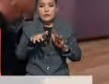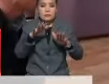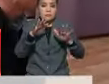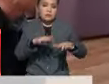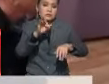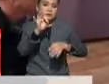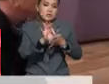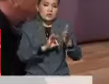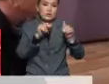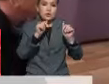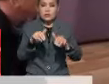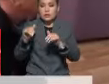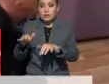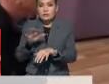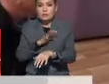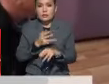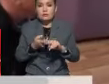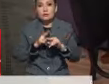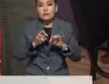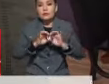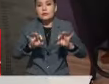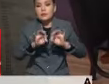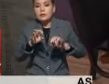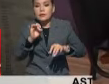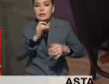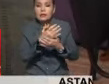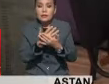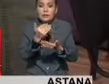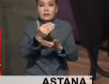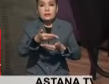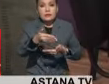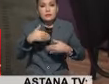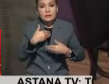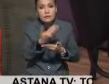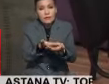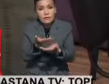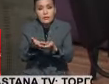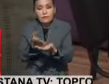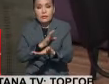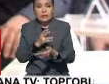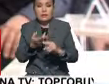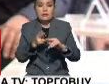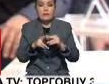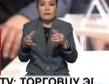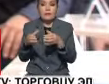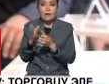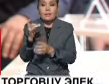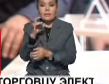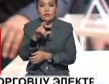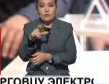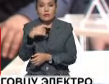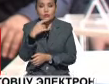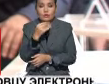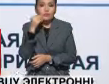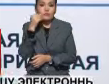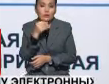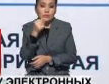и представители различных структур провели разъяснительную работу и дали советы в рамках законодательства. По словам аманатовцев, такие встречи очень